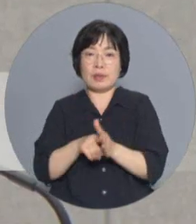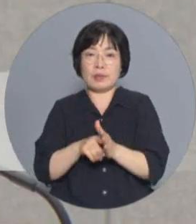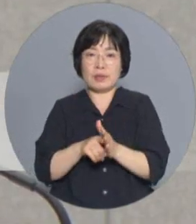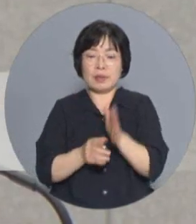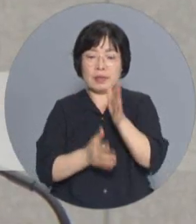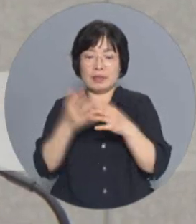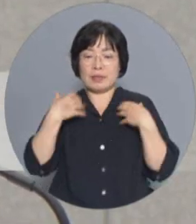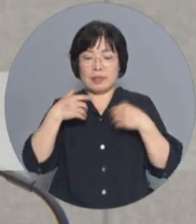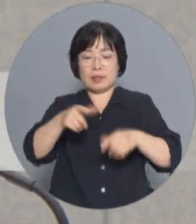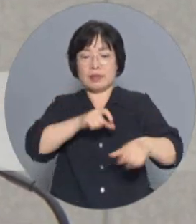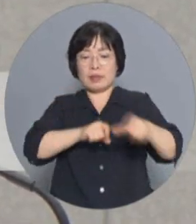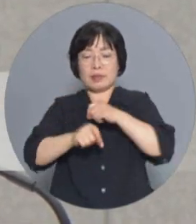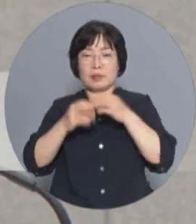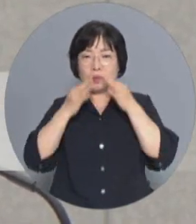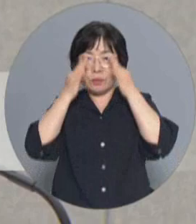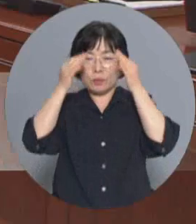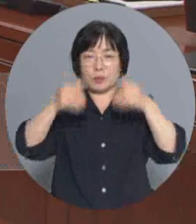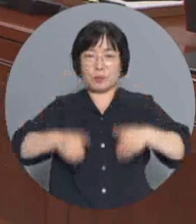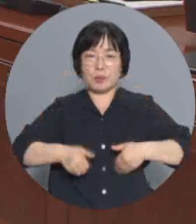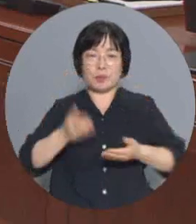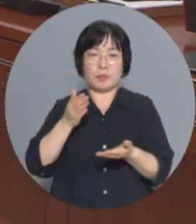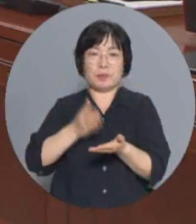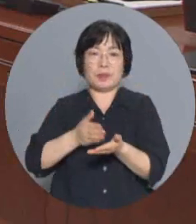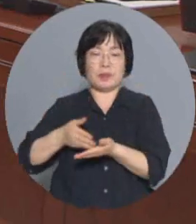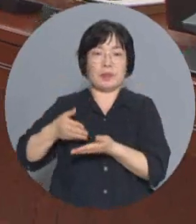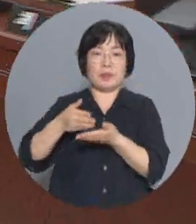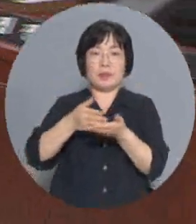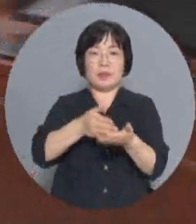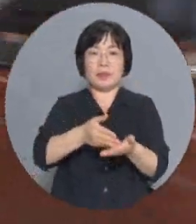행정당국이 적극적으로 나서야 한다고 강조했습니다